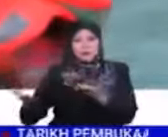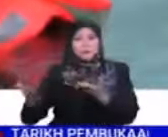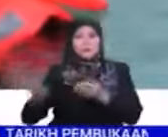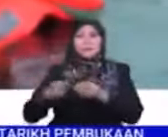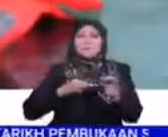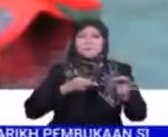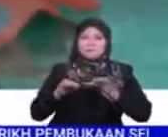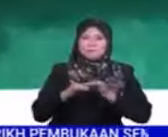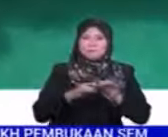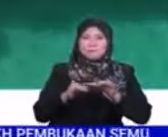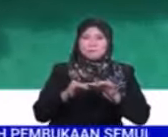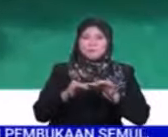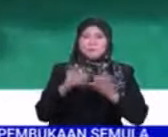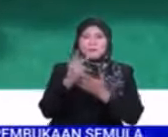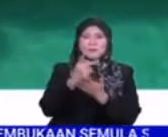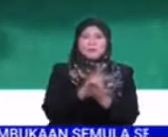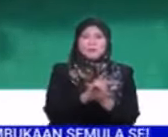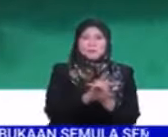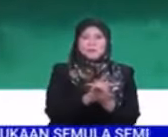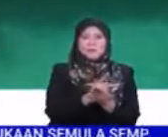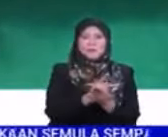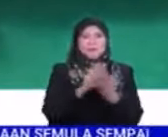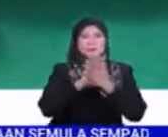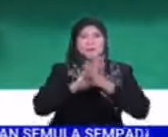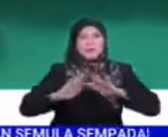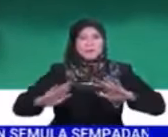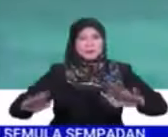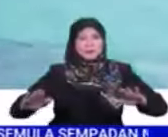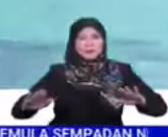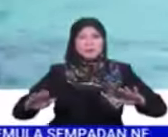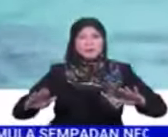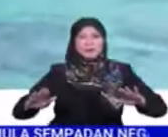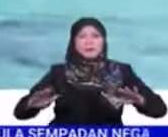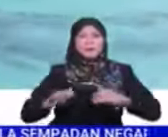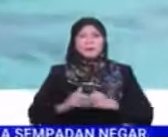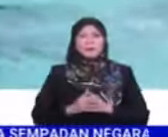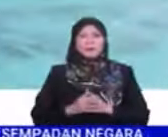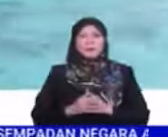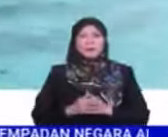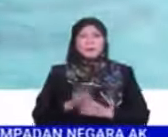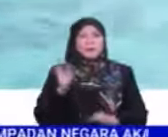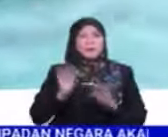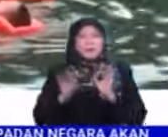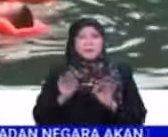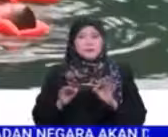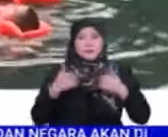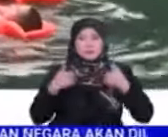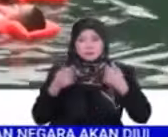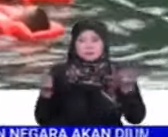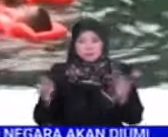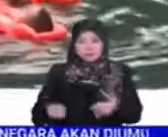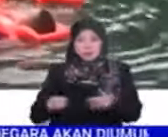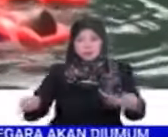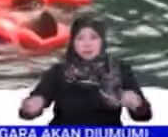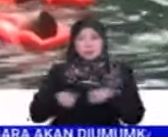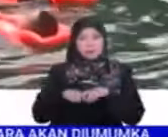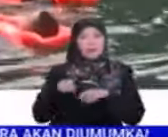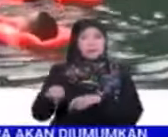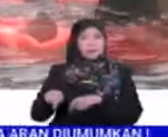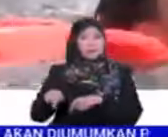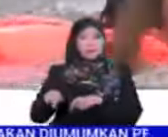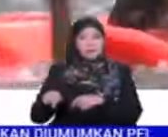bagi tip-tip keselamatan apabila mereka berada di lokasi bencana